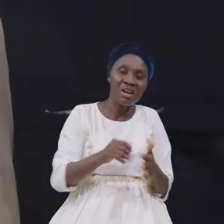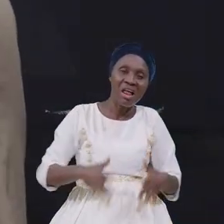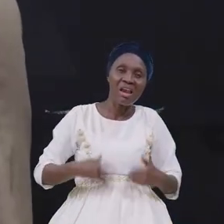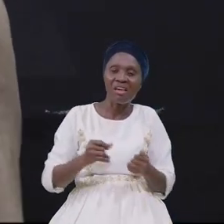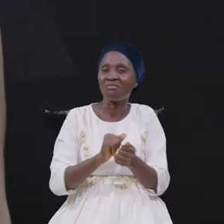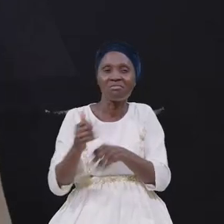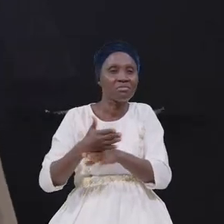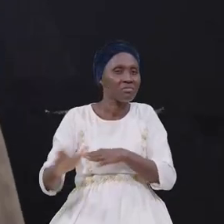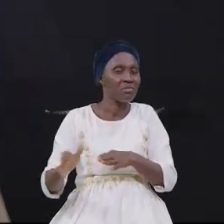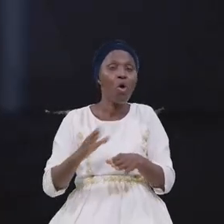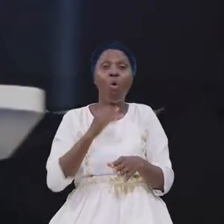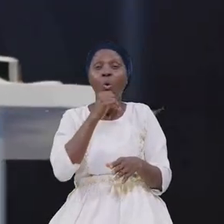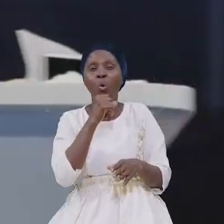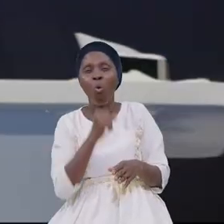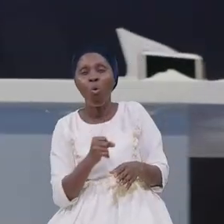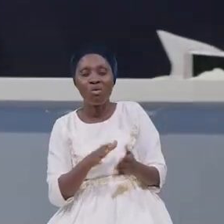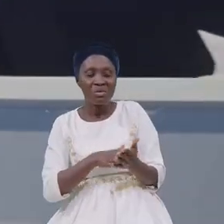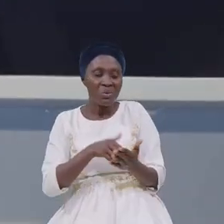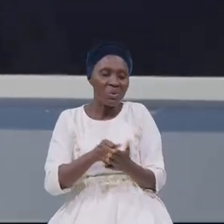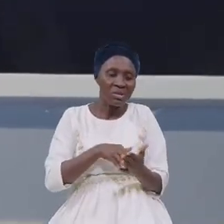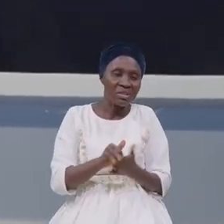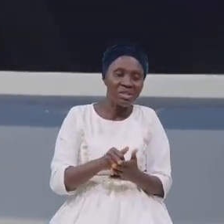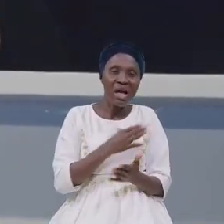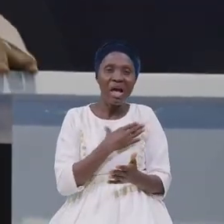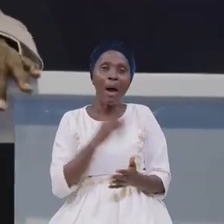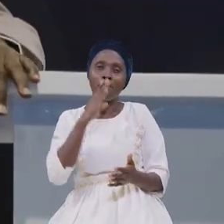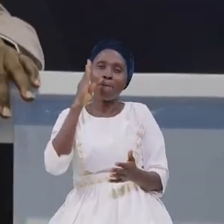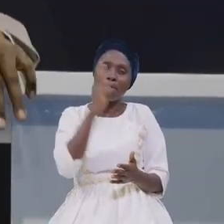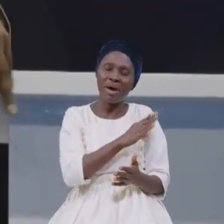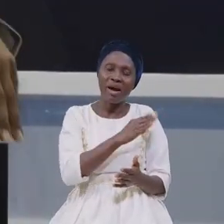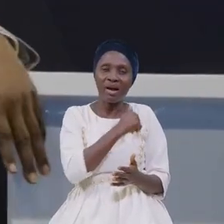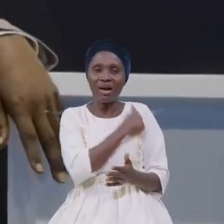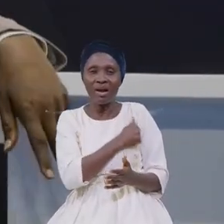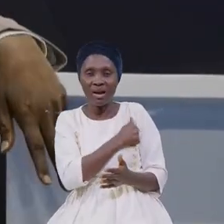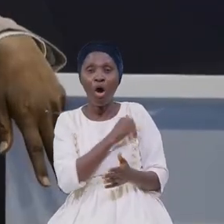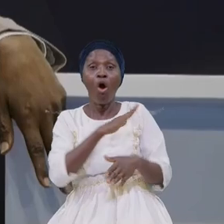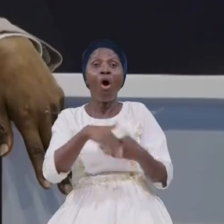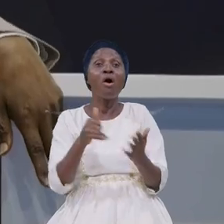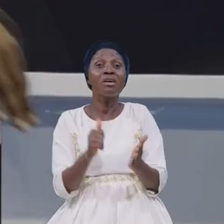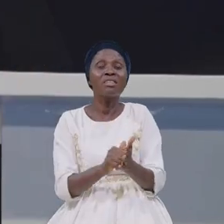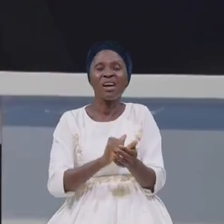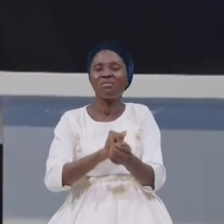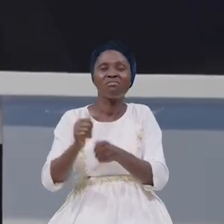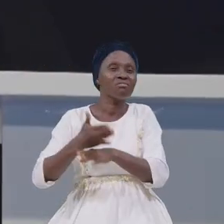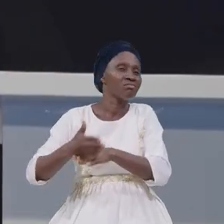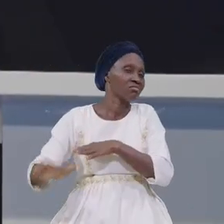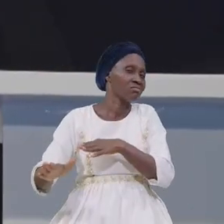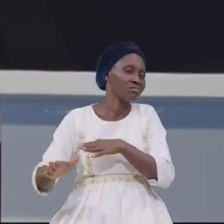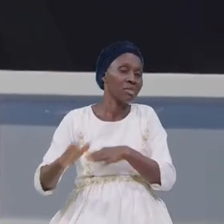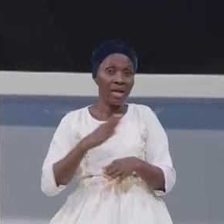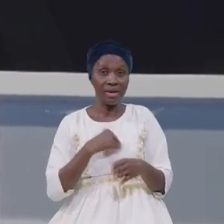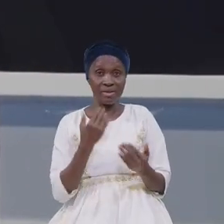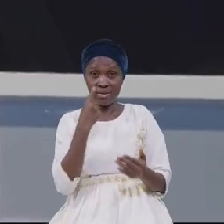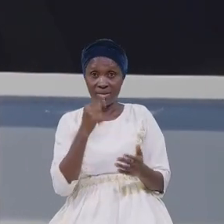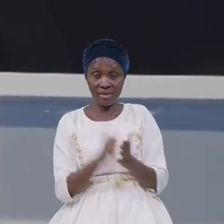passée, l'ancienne faiblesse et l'ancienne méchanceté sont passées. Et dit,